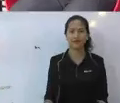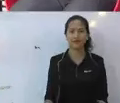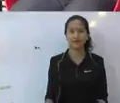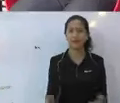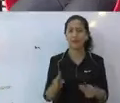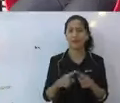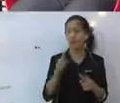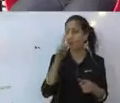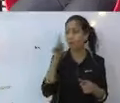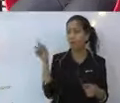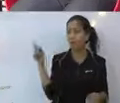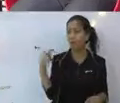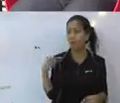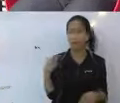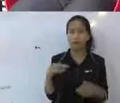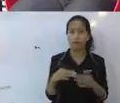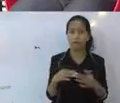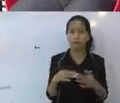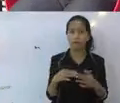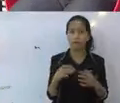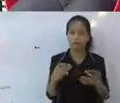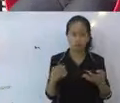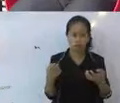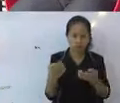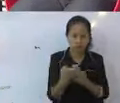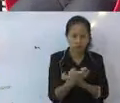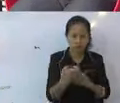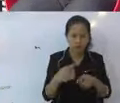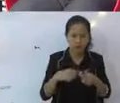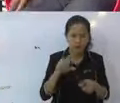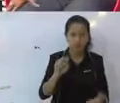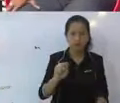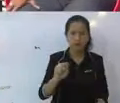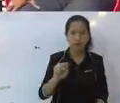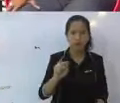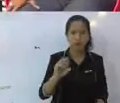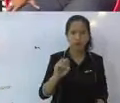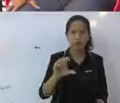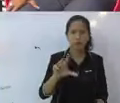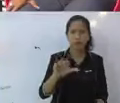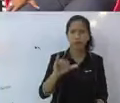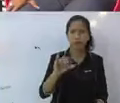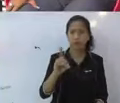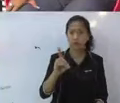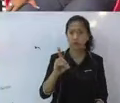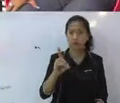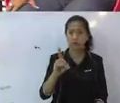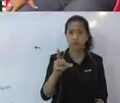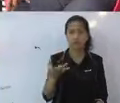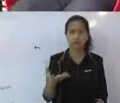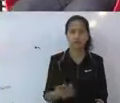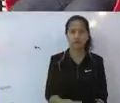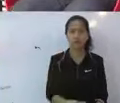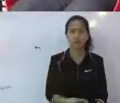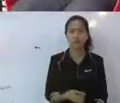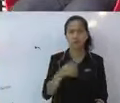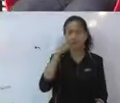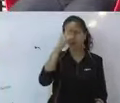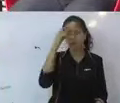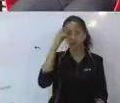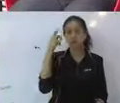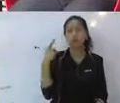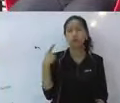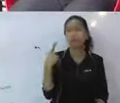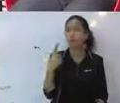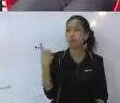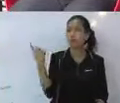ko, nag-switch ng ganito, ang hirap na. Kasi pag wala tayong magluto ng mga gulay, yun na lang. Kasi may nakalagay na dun